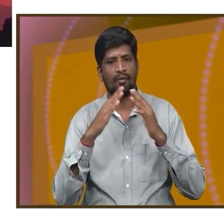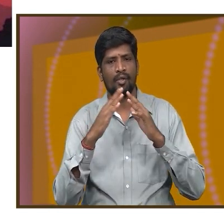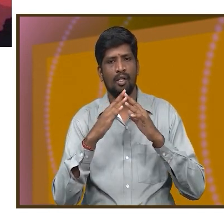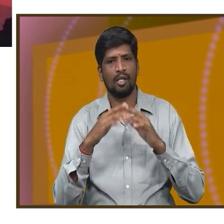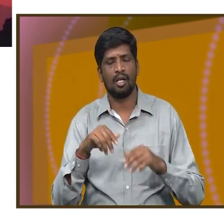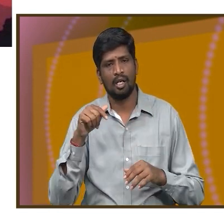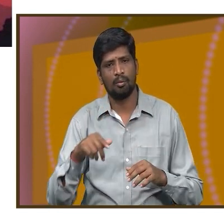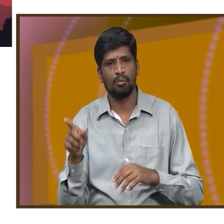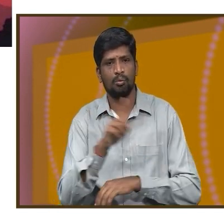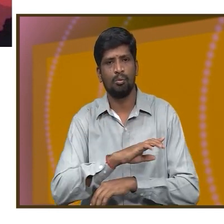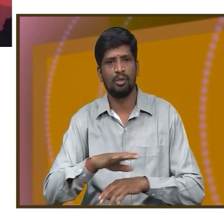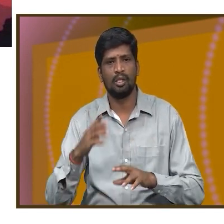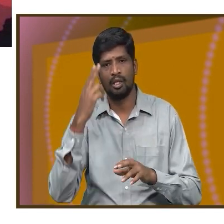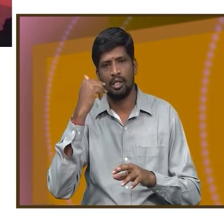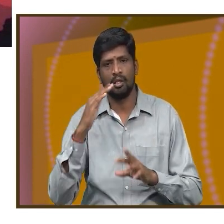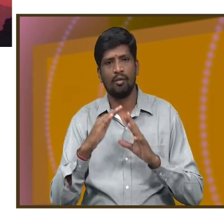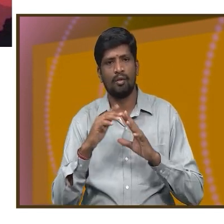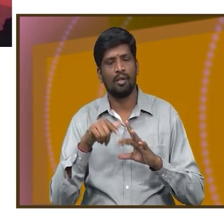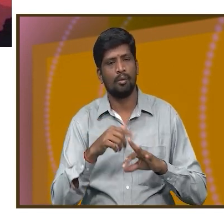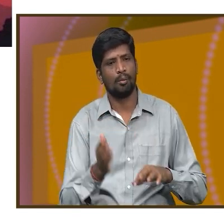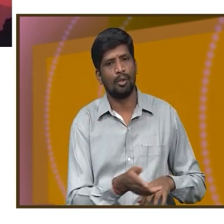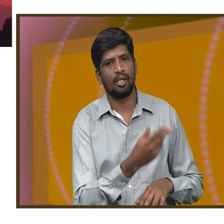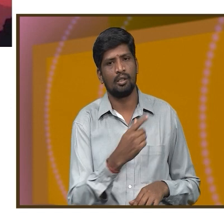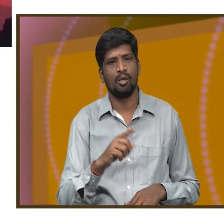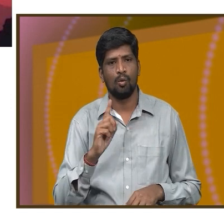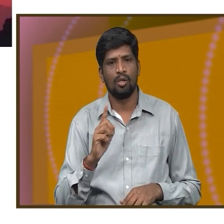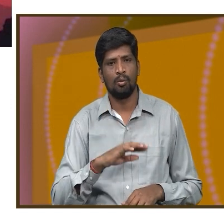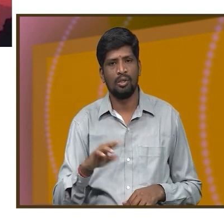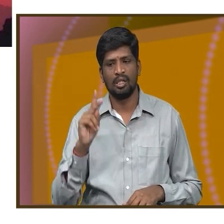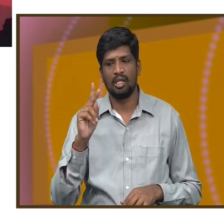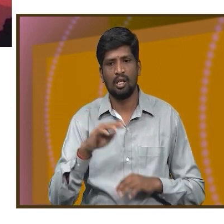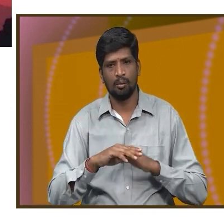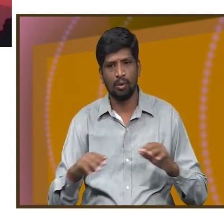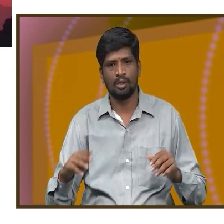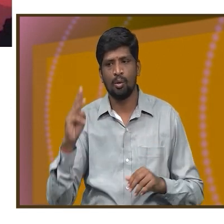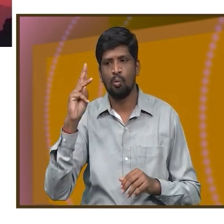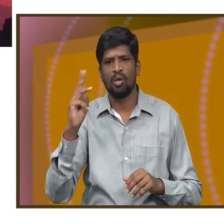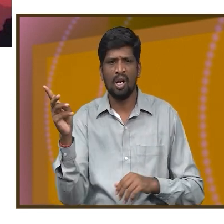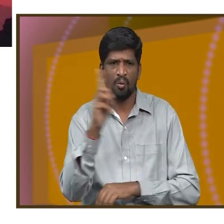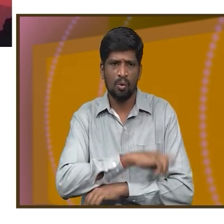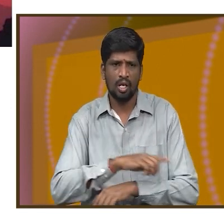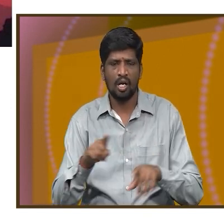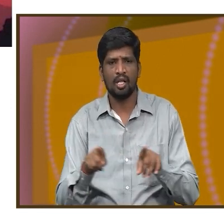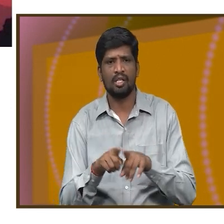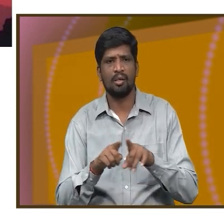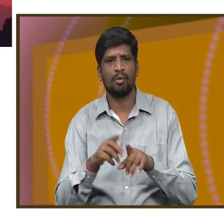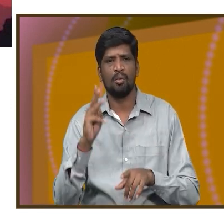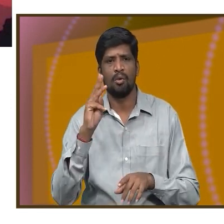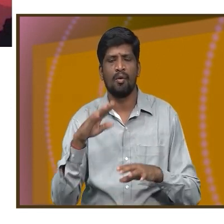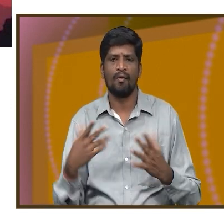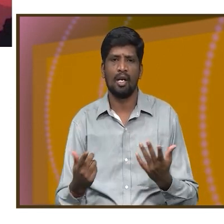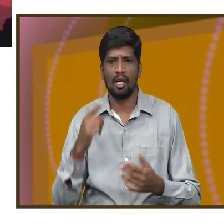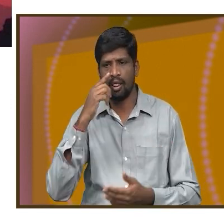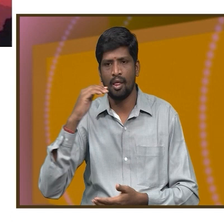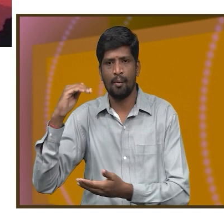எடுத்து சென்று மாறி வீட்டிற்கு எடுத்து சென்று விட்டார். இப்படி 2ஆம் நாள் வந்தார், 3ஆம் நாள். 3 நாட்கள் கடந்த பின்பும் அந்த காலனியை வாங்கி